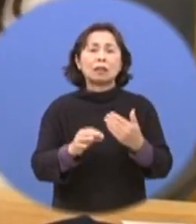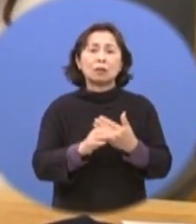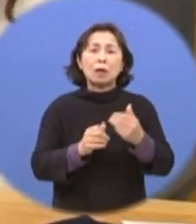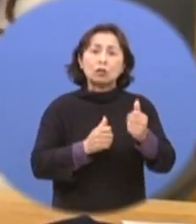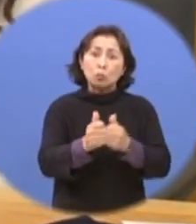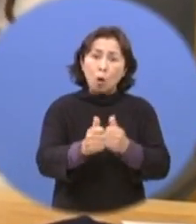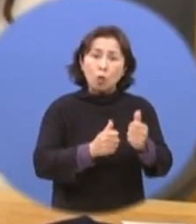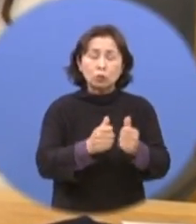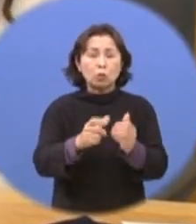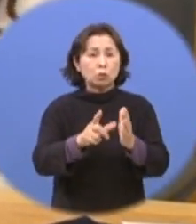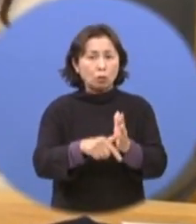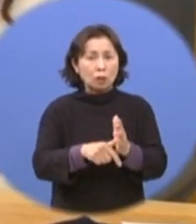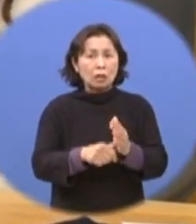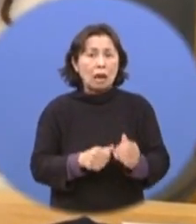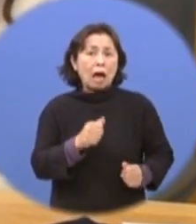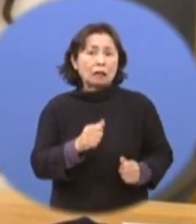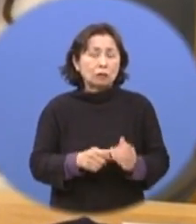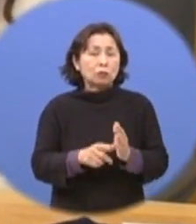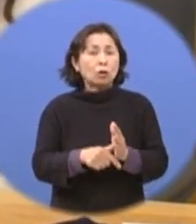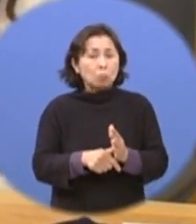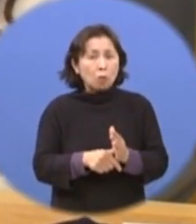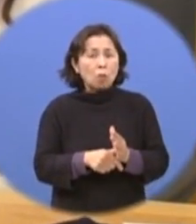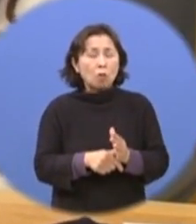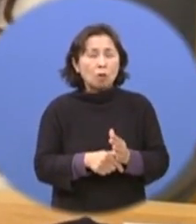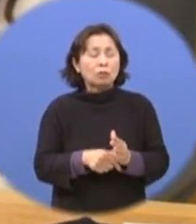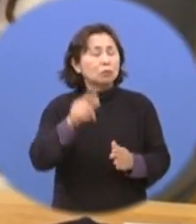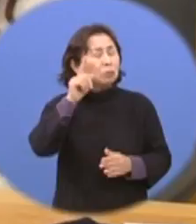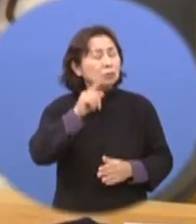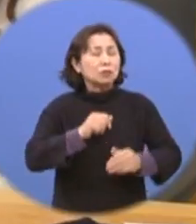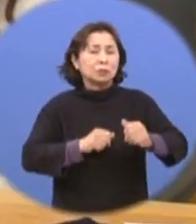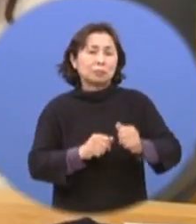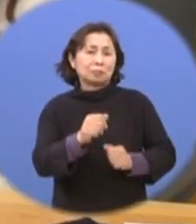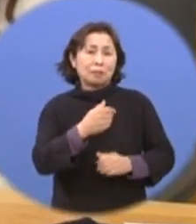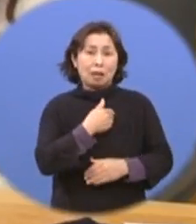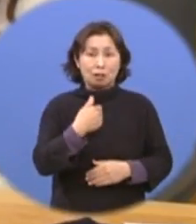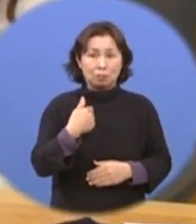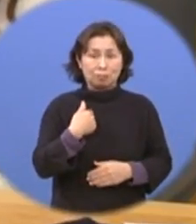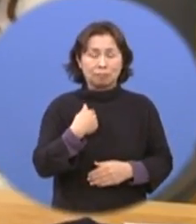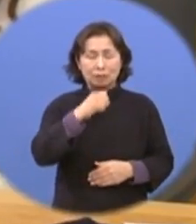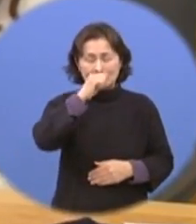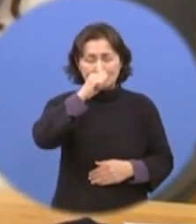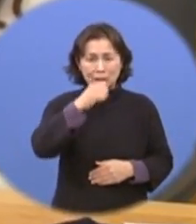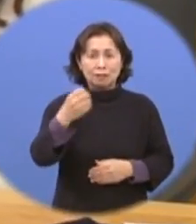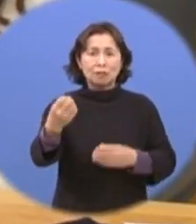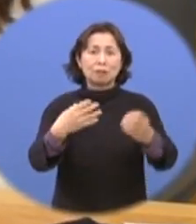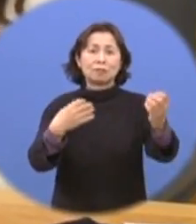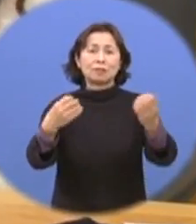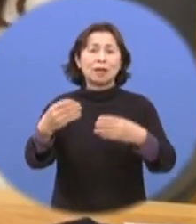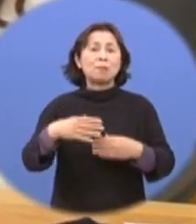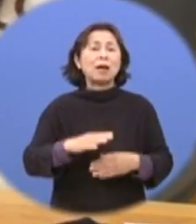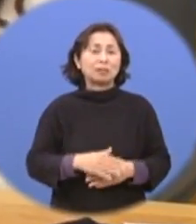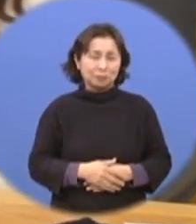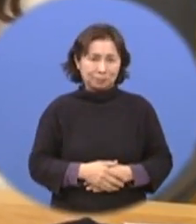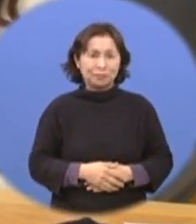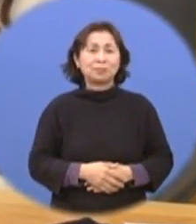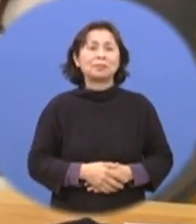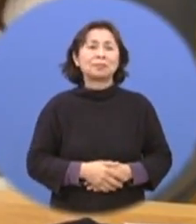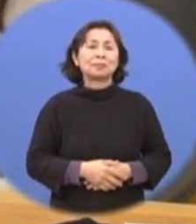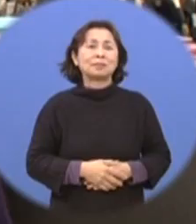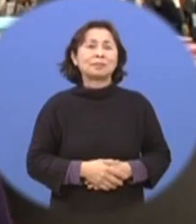ときとかランニングするときとかでも引っ掛かりが無くスムーズに動かせるというので8もうすごく評判をいただいてい